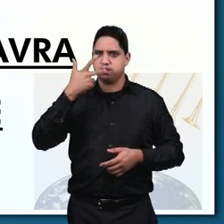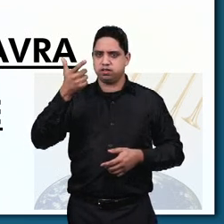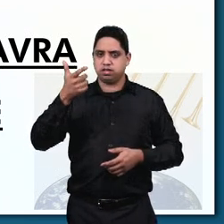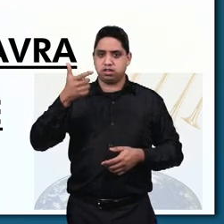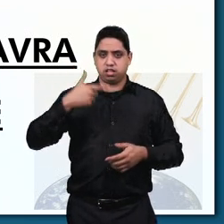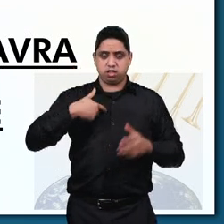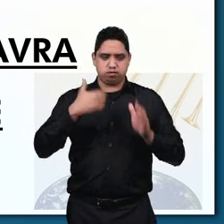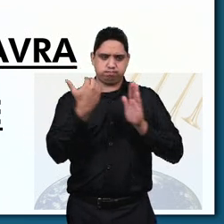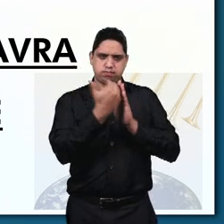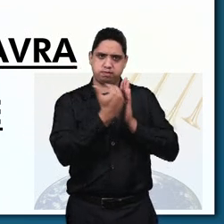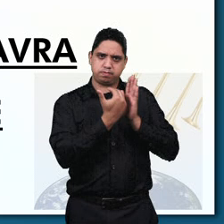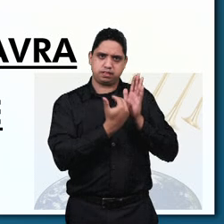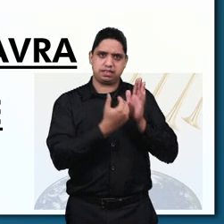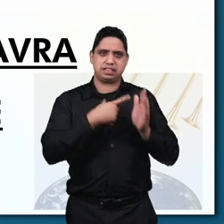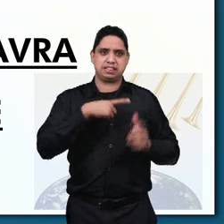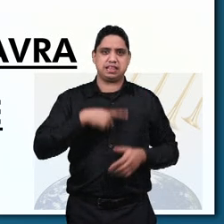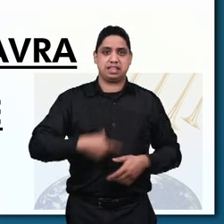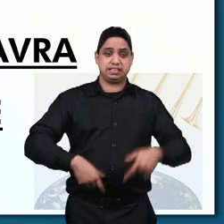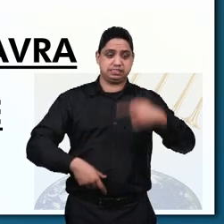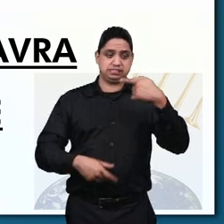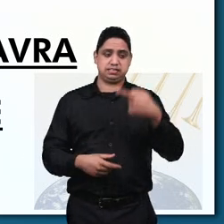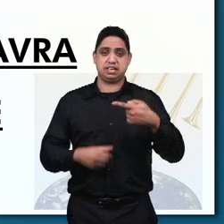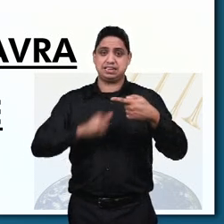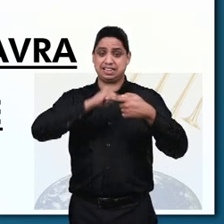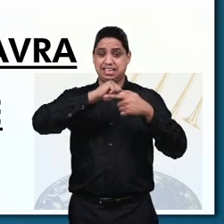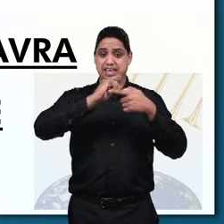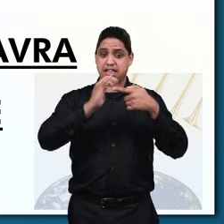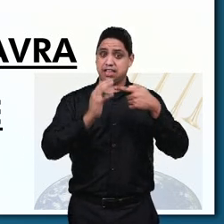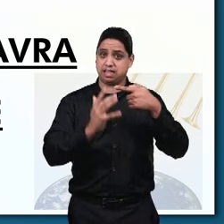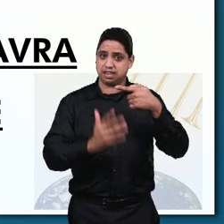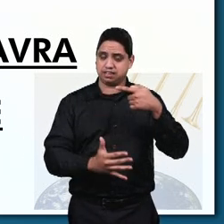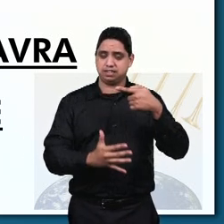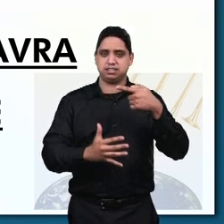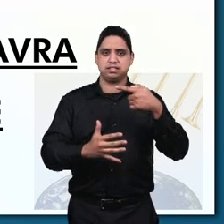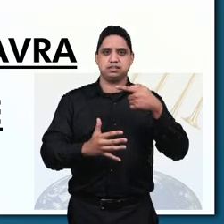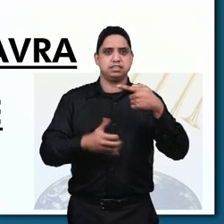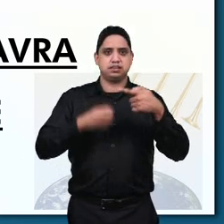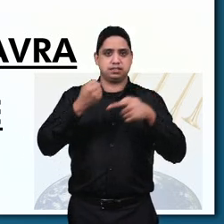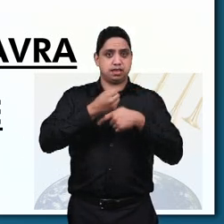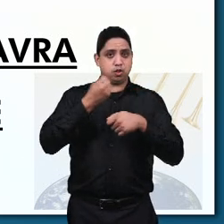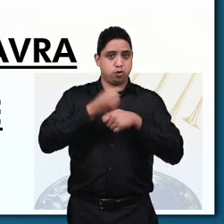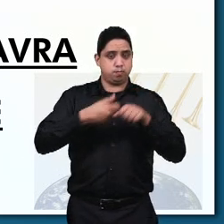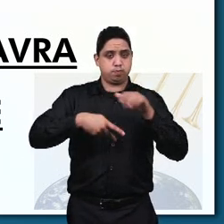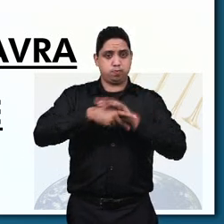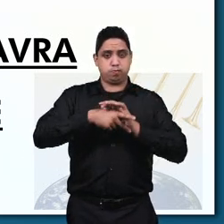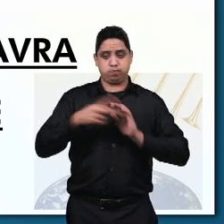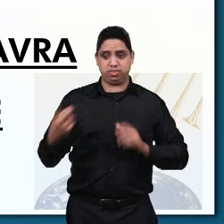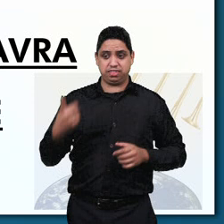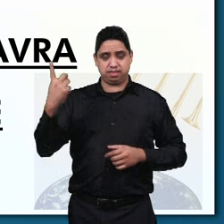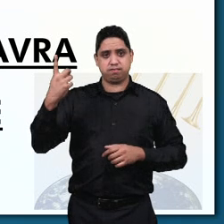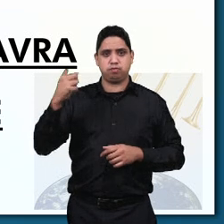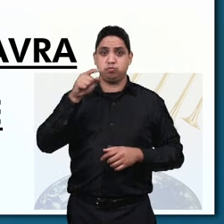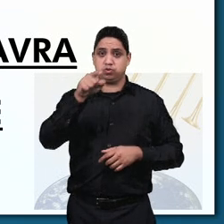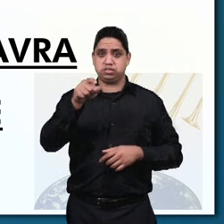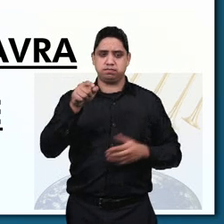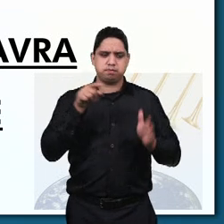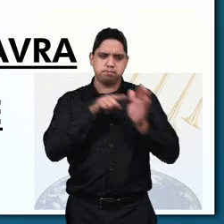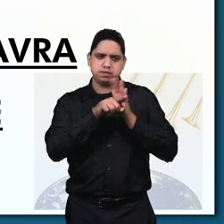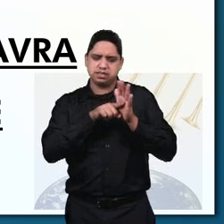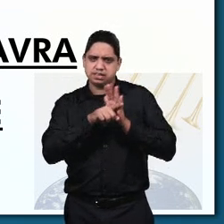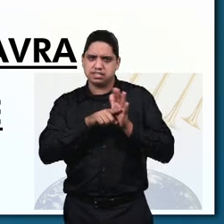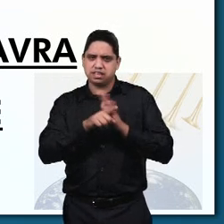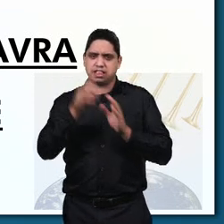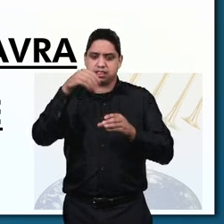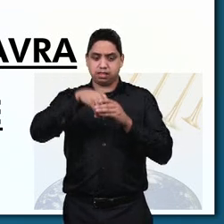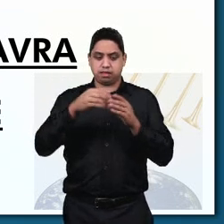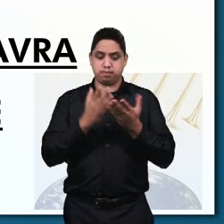7 caractéristiques de l'œuvre de David. Vous allez rechercher, vous allez identifier